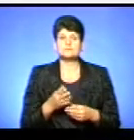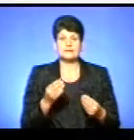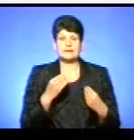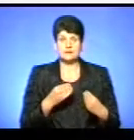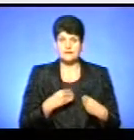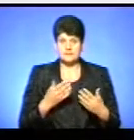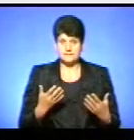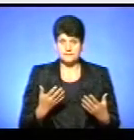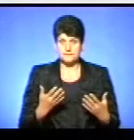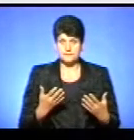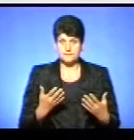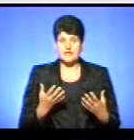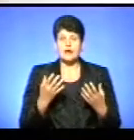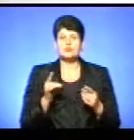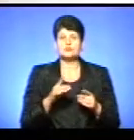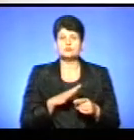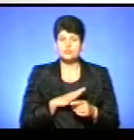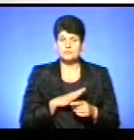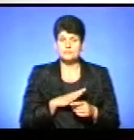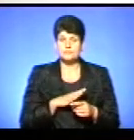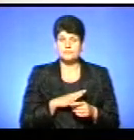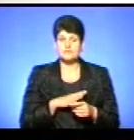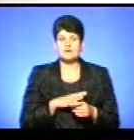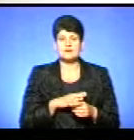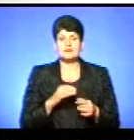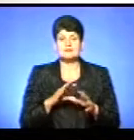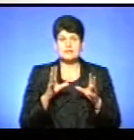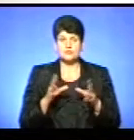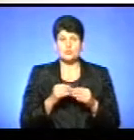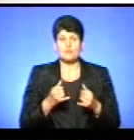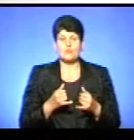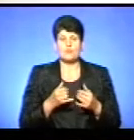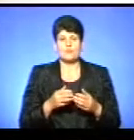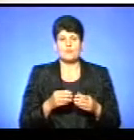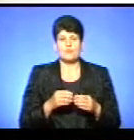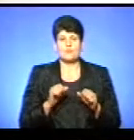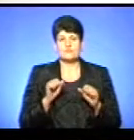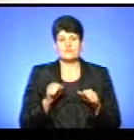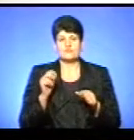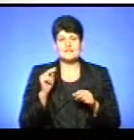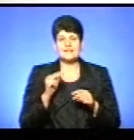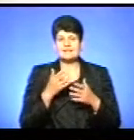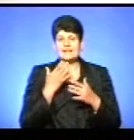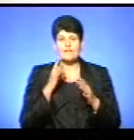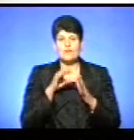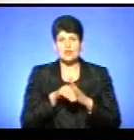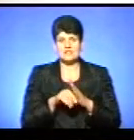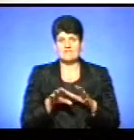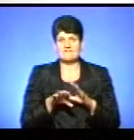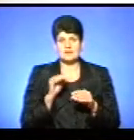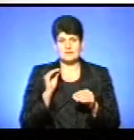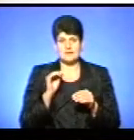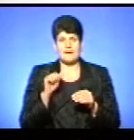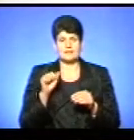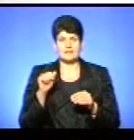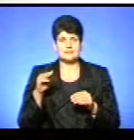не встановили. Але що тоді відбулося? Зрештою, в повноваження вчителя не входить вибір атестаційної комісії